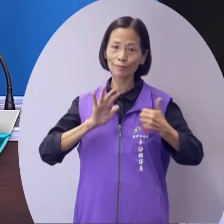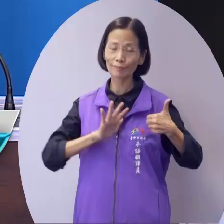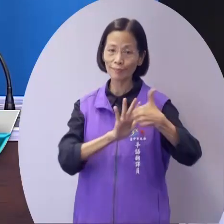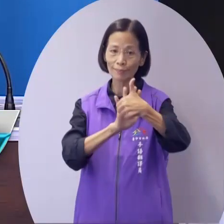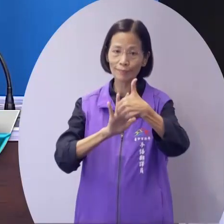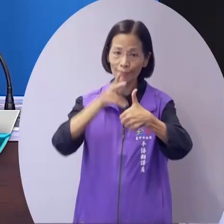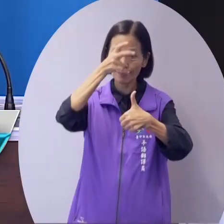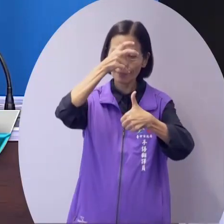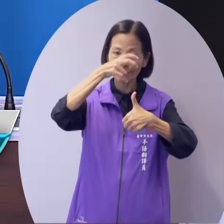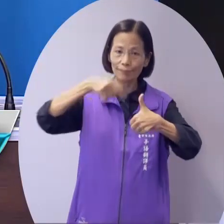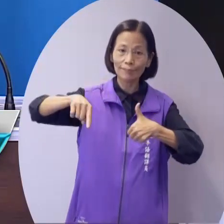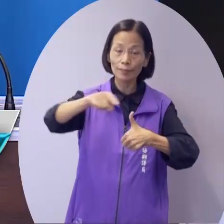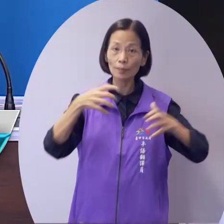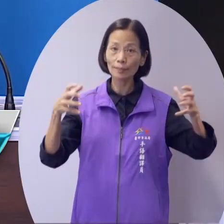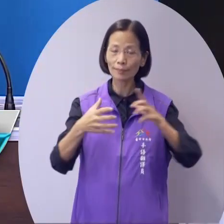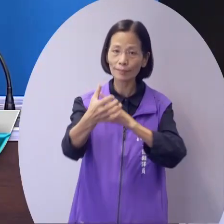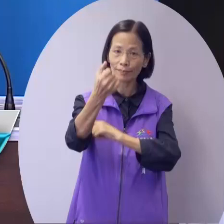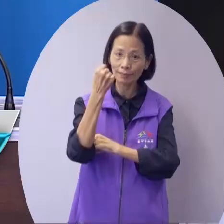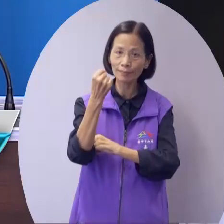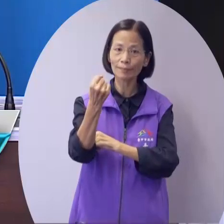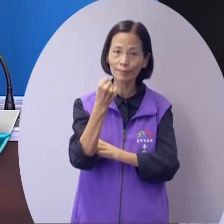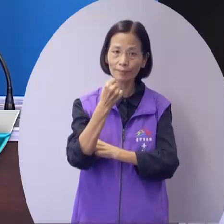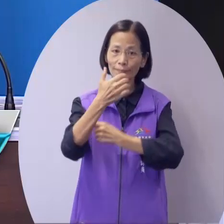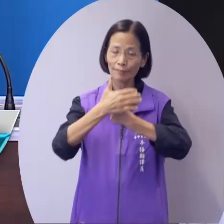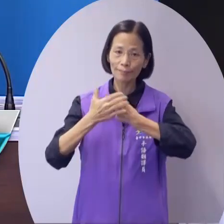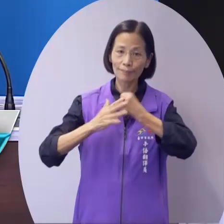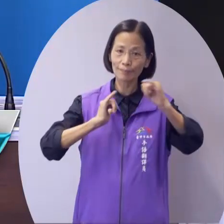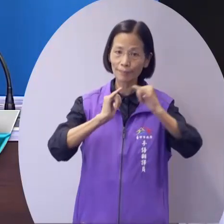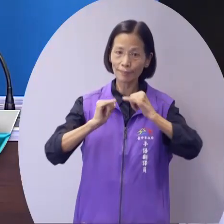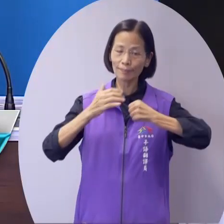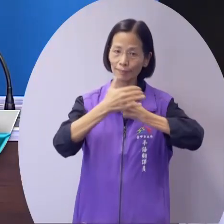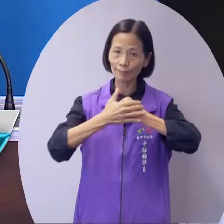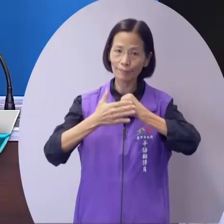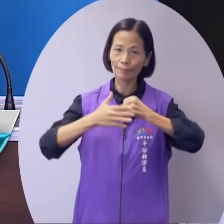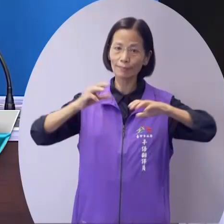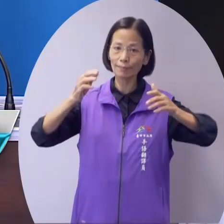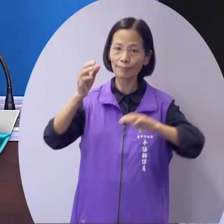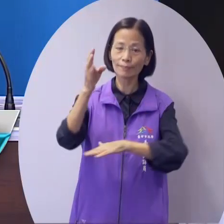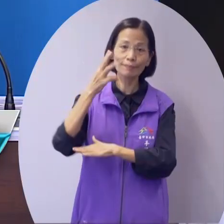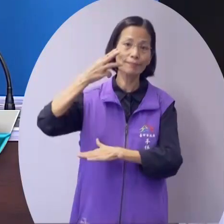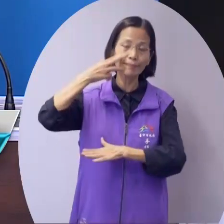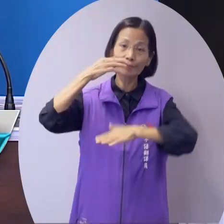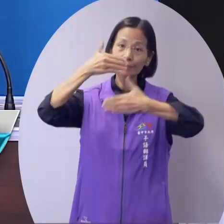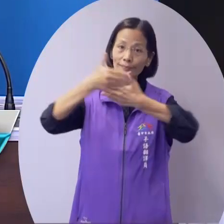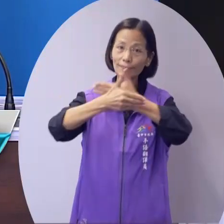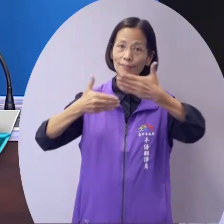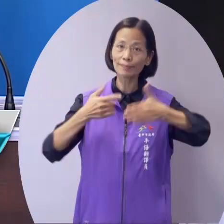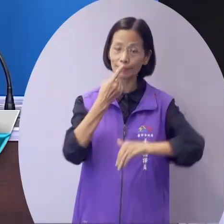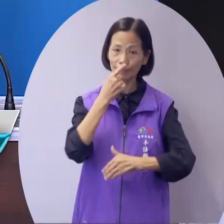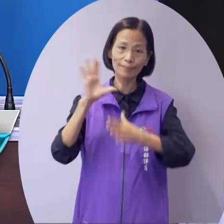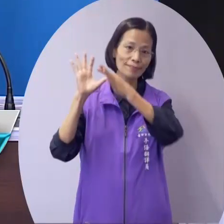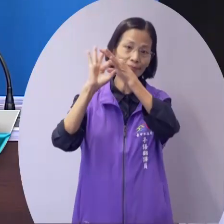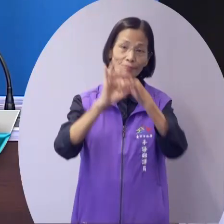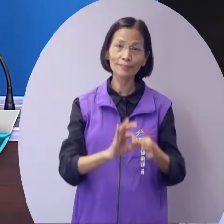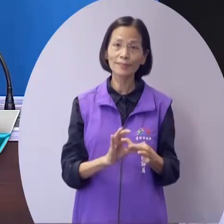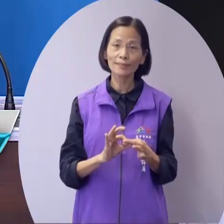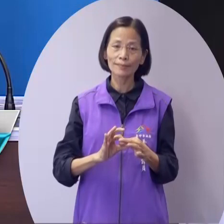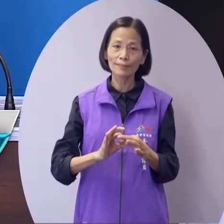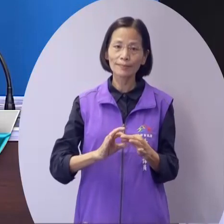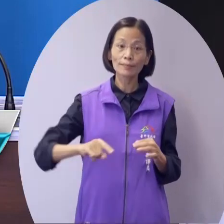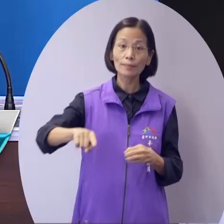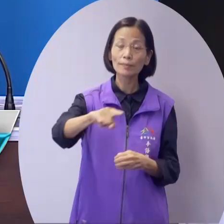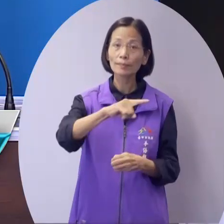察同仁持续守护市民，维护治安跟交通。秀燕也将持续的跟我们的所